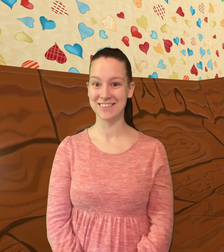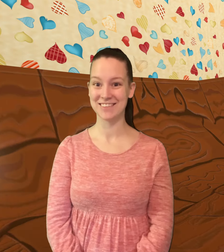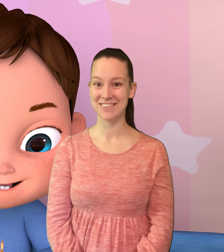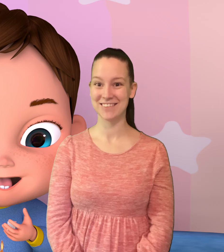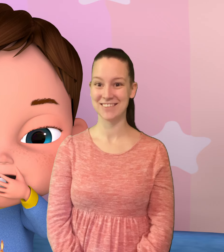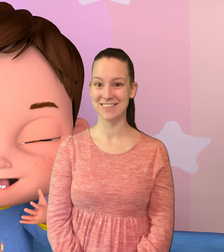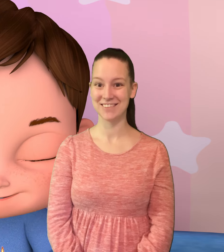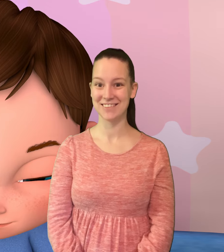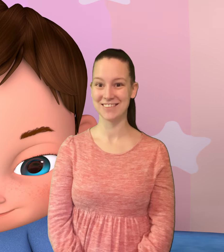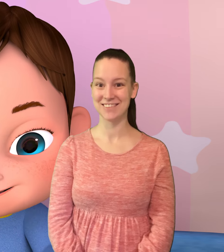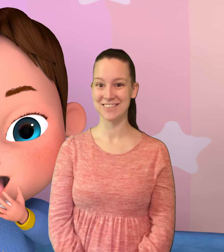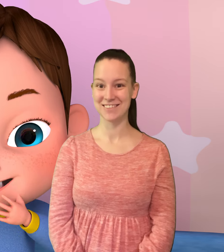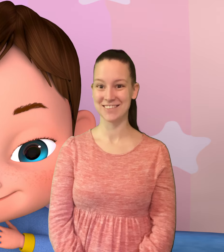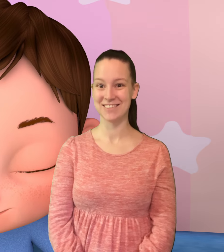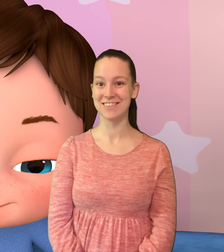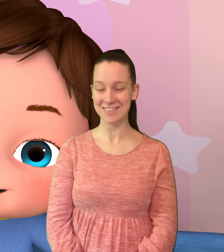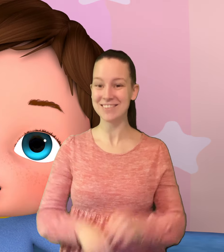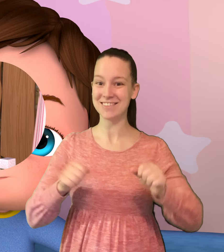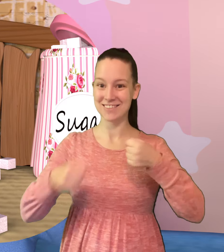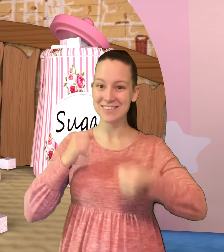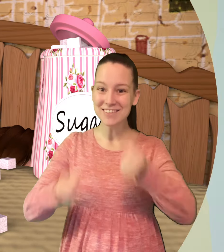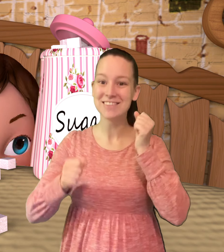ジョニージョニーはい